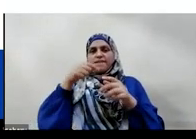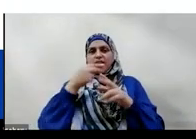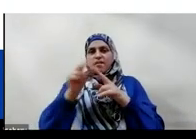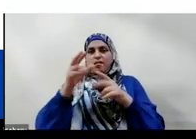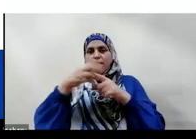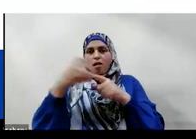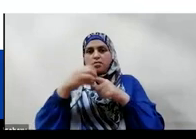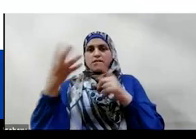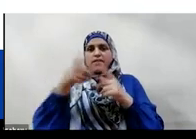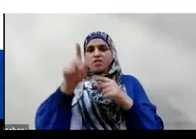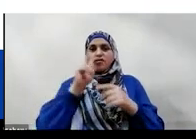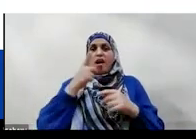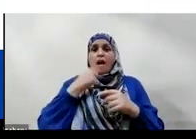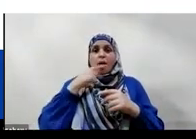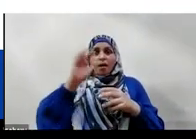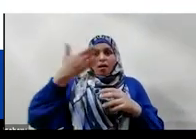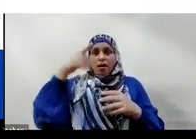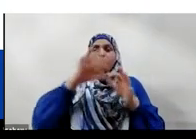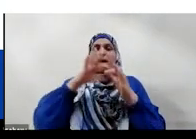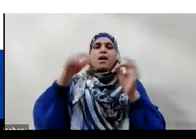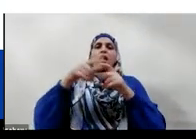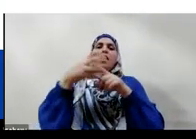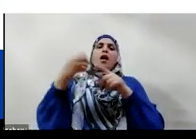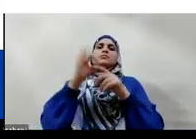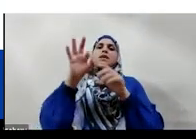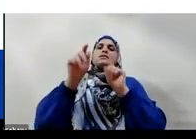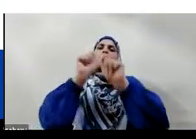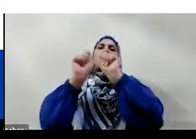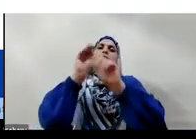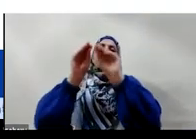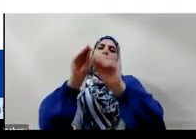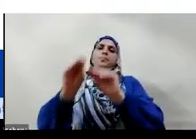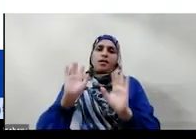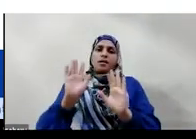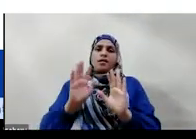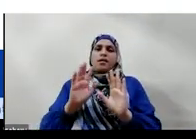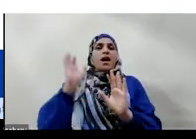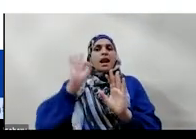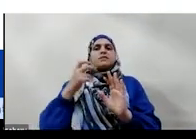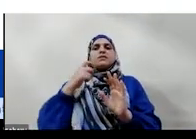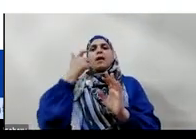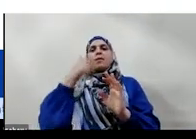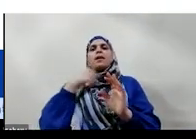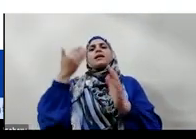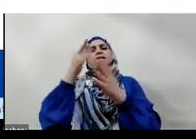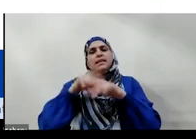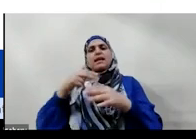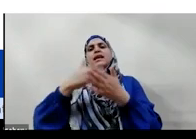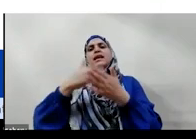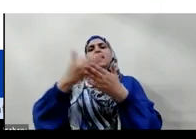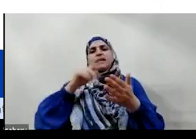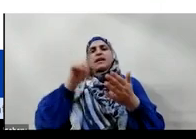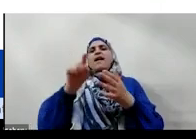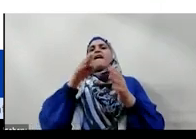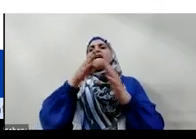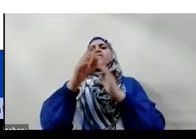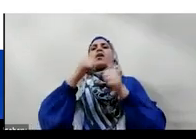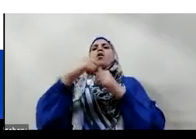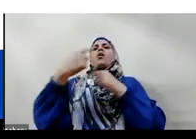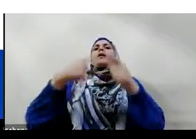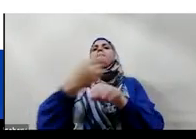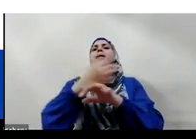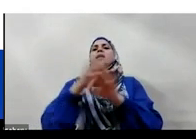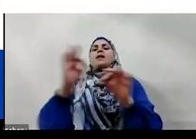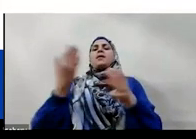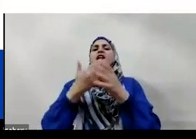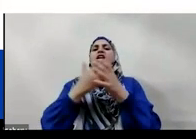الحاجات اللي بالاحمر دي ناقصه في الابلكيشن بتاعي، فمعنى كده ان انا محتاج ان انا ارجع للجزئيات دي استكملها